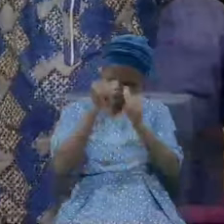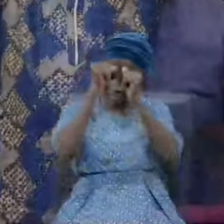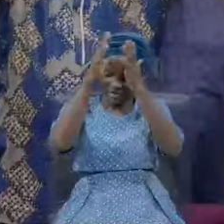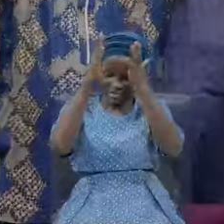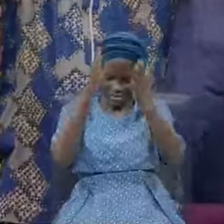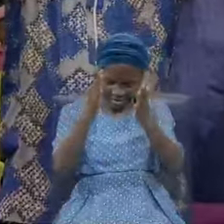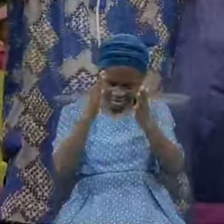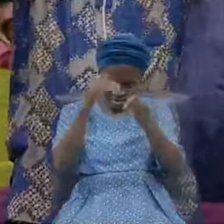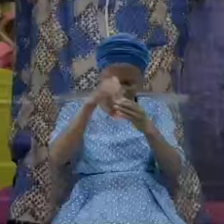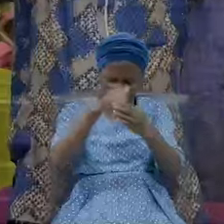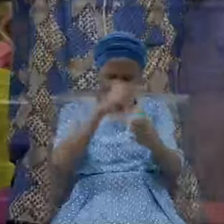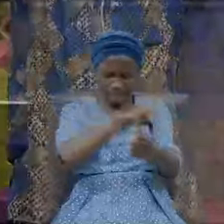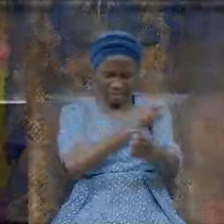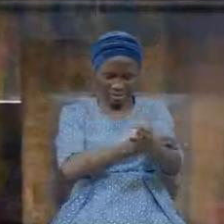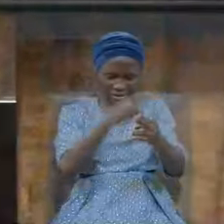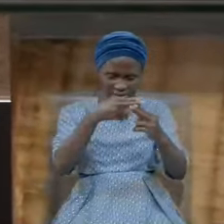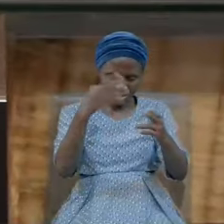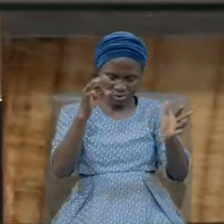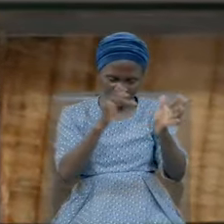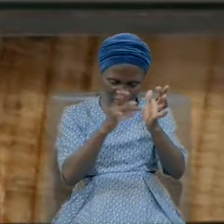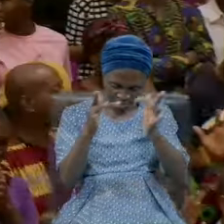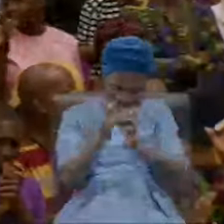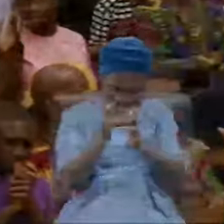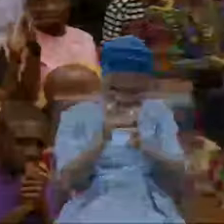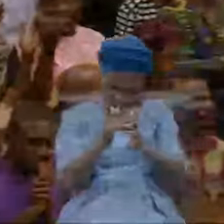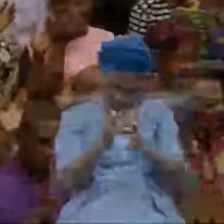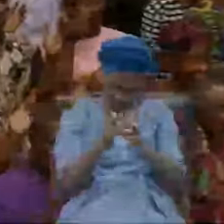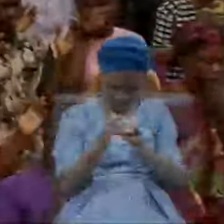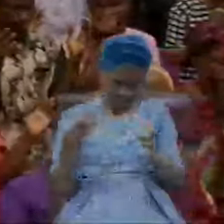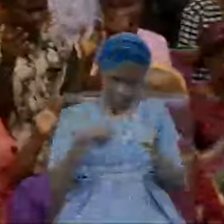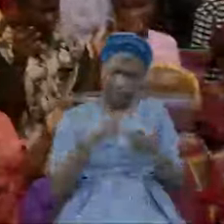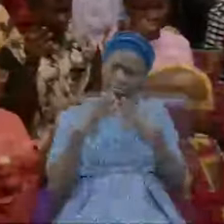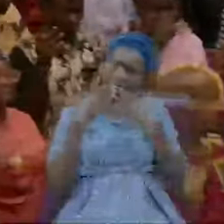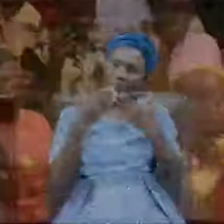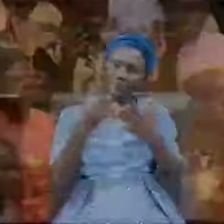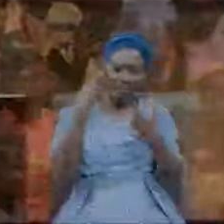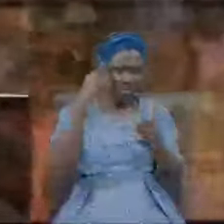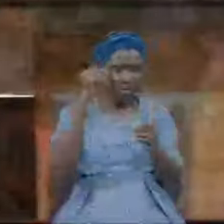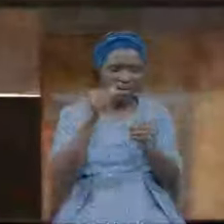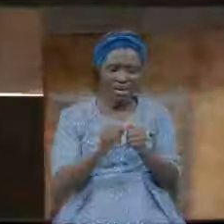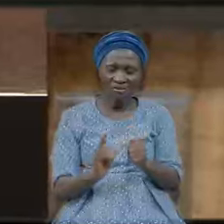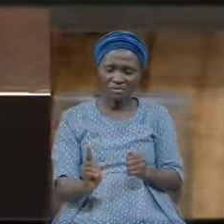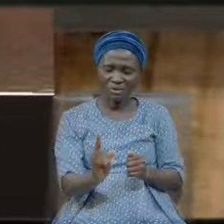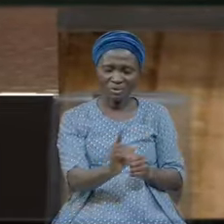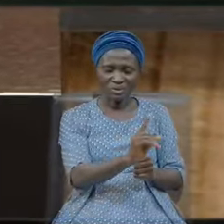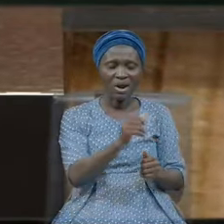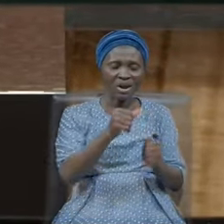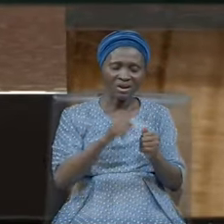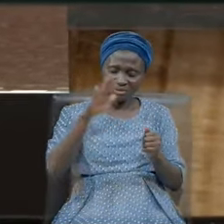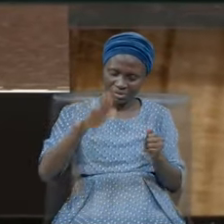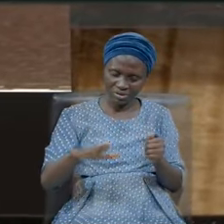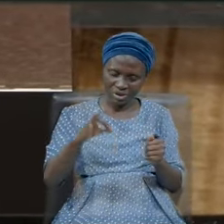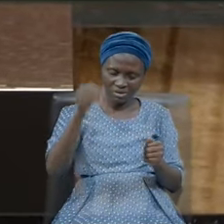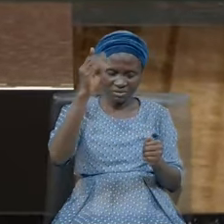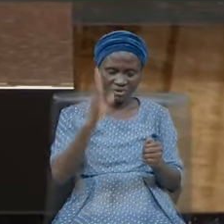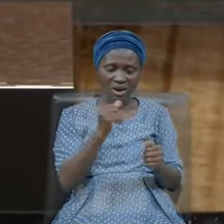Père, au nom puissant de Jésus, nous te remercions pour tout le monde, pour tout enfant